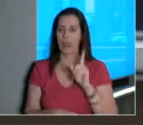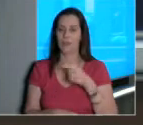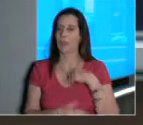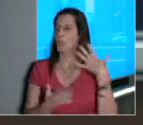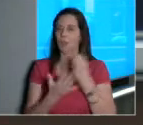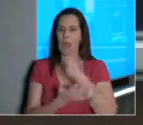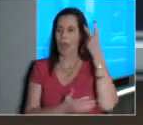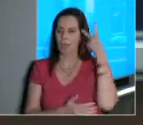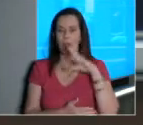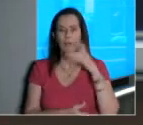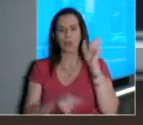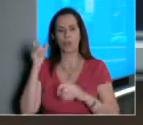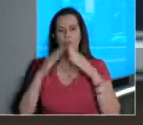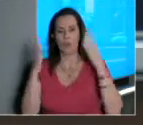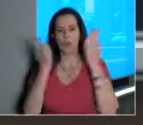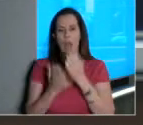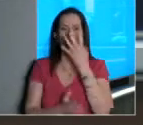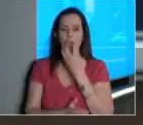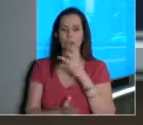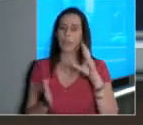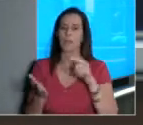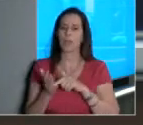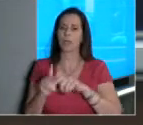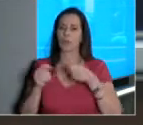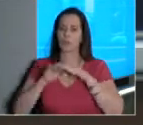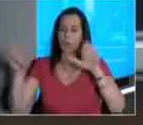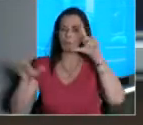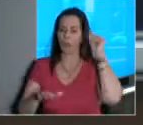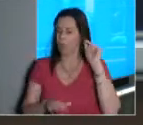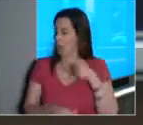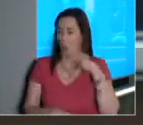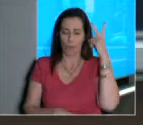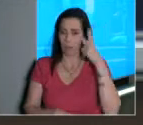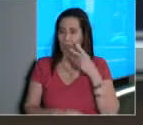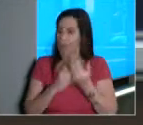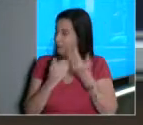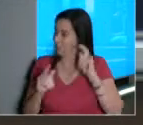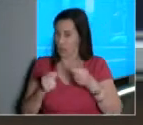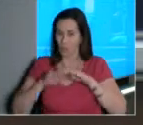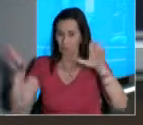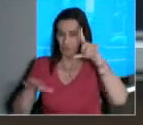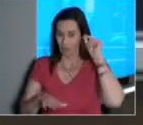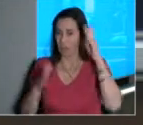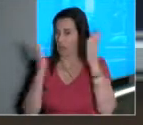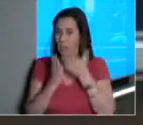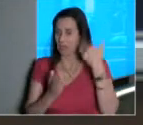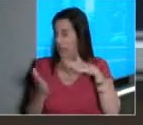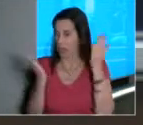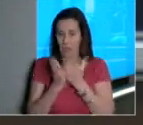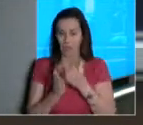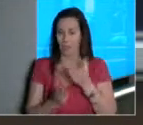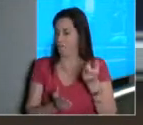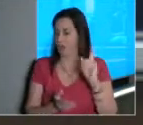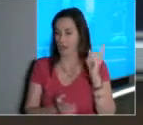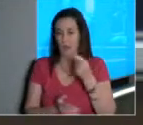לא מצליח להבין למה תושבי אילת עצובים רק בגלל שסגרו את שדה דוב. לפני שסגרו את שדה דוב, אילת הייתה אילת,